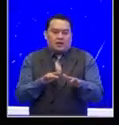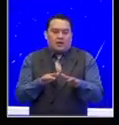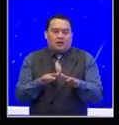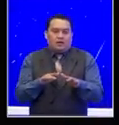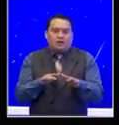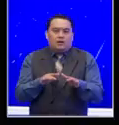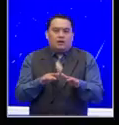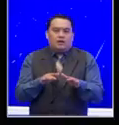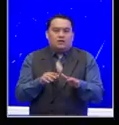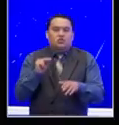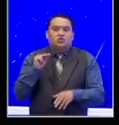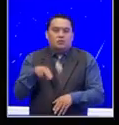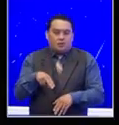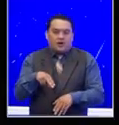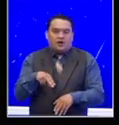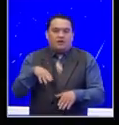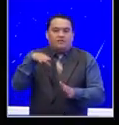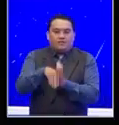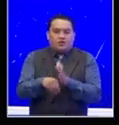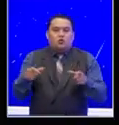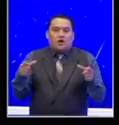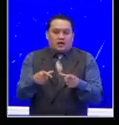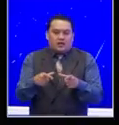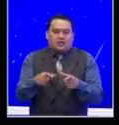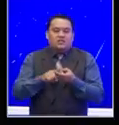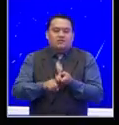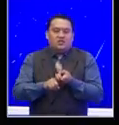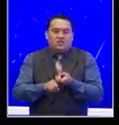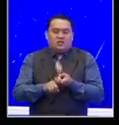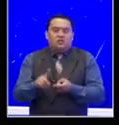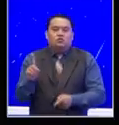по соблюдению чрезвычайного положения. В связи с этим